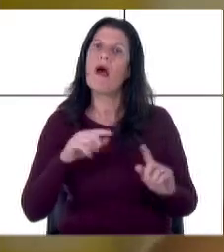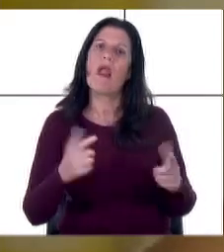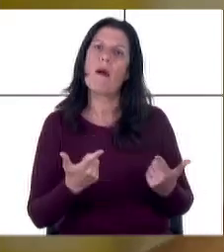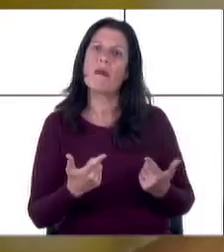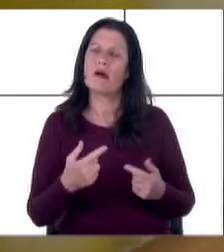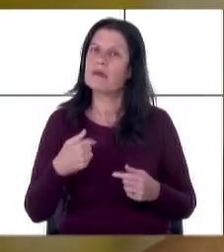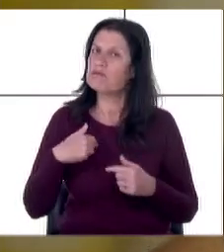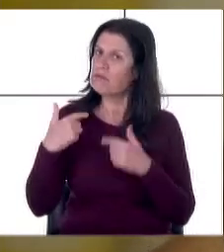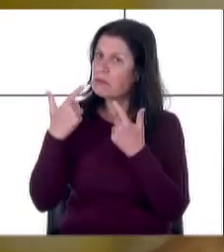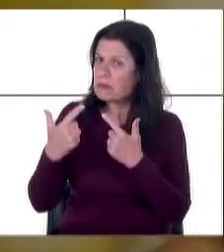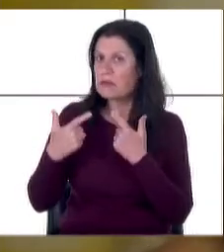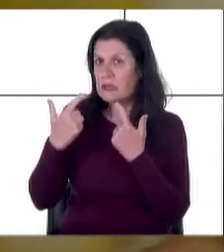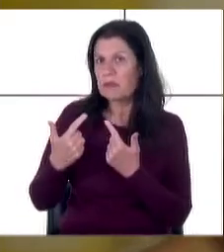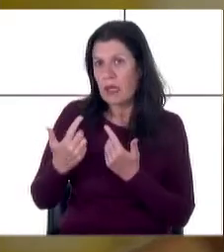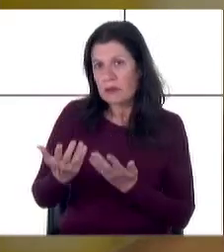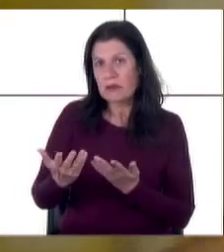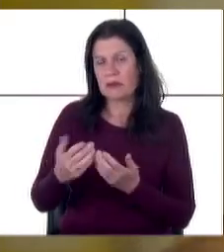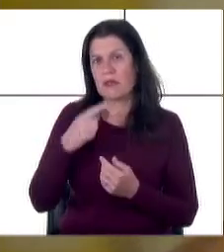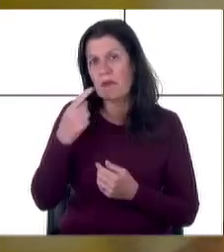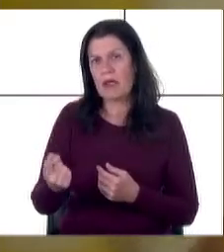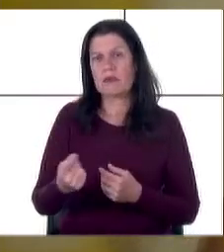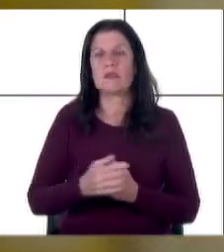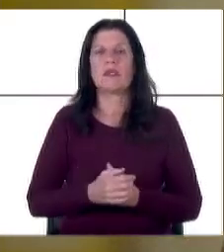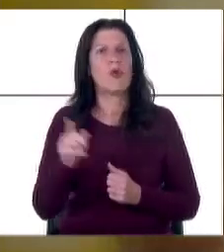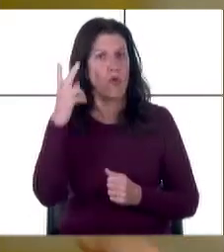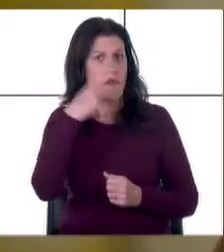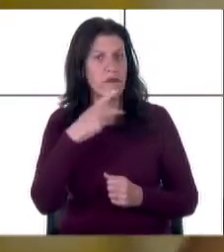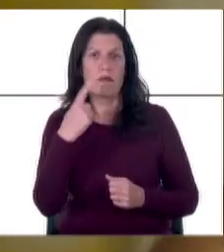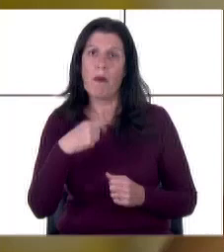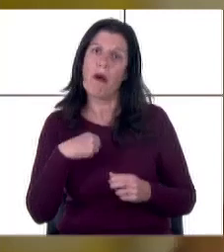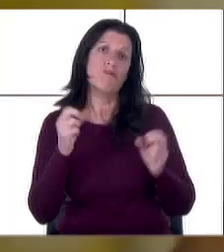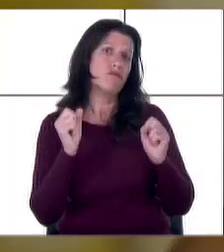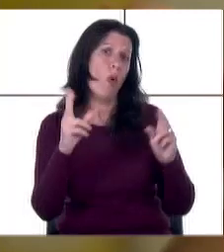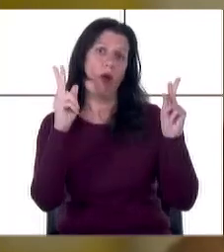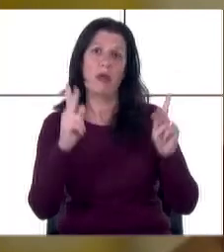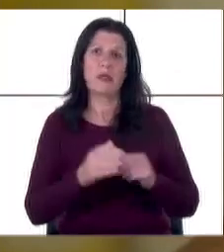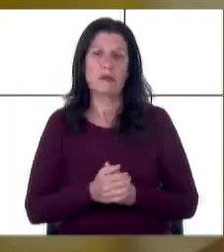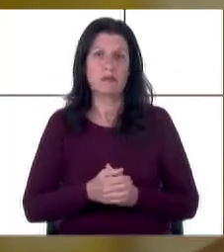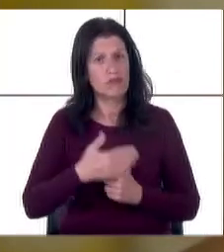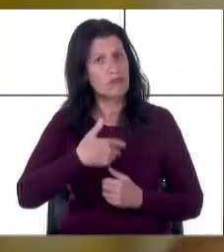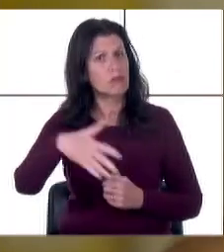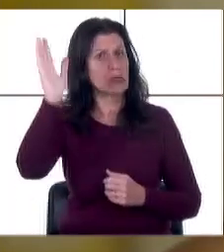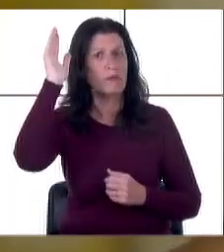לו בעצם את הסיפור שלי. הוא הבין אותי ואמר לי, אוקיי. שי ברכה.